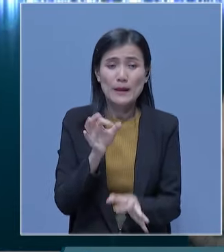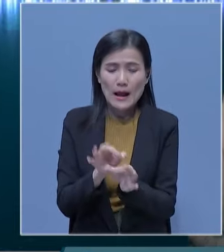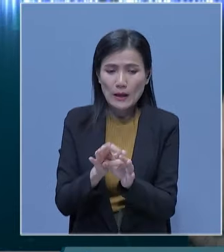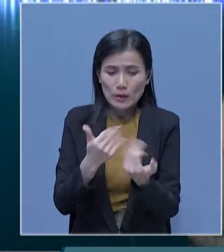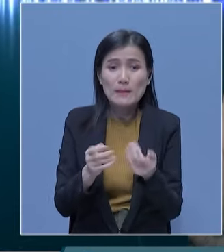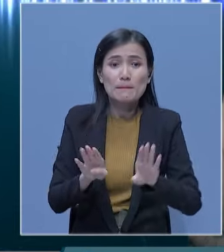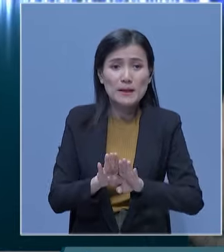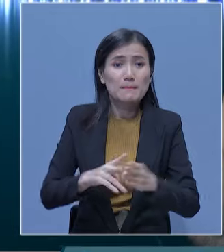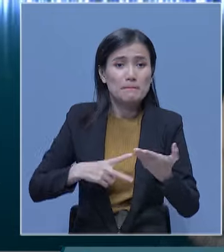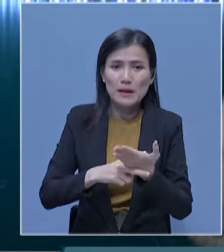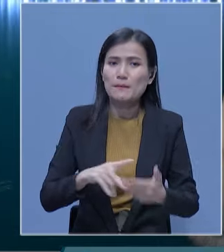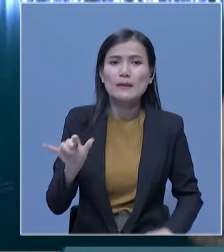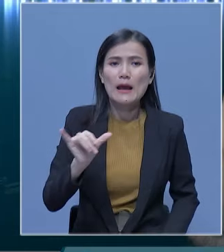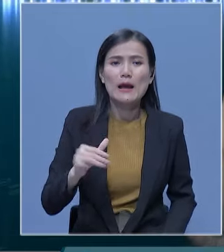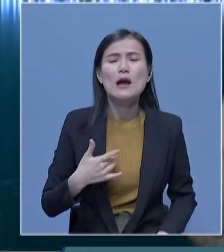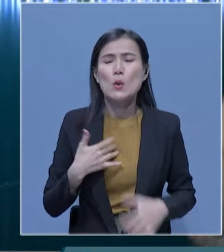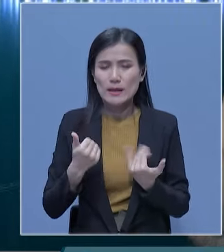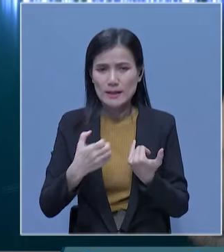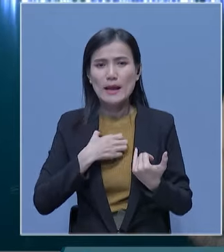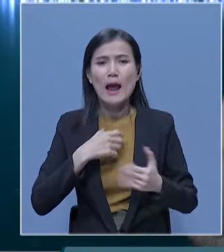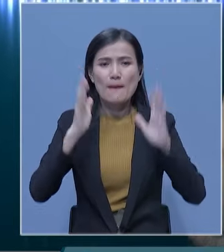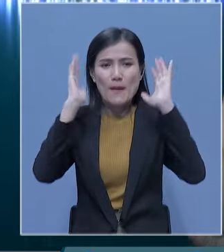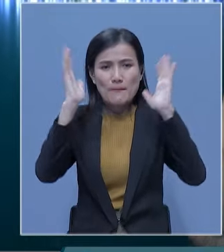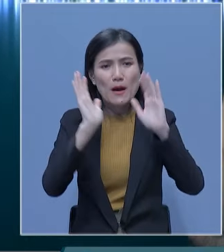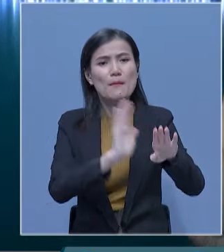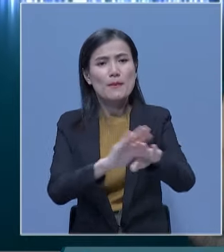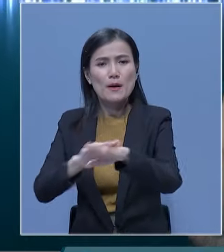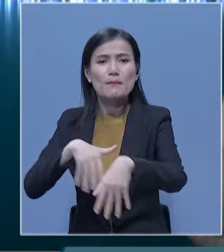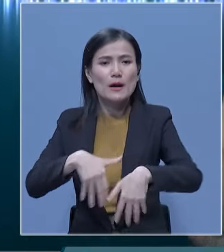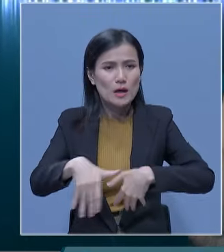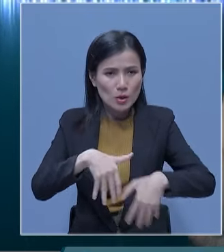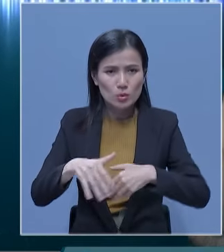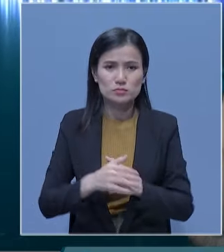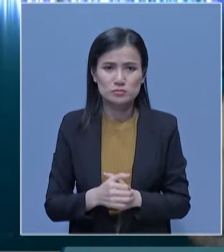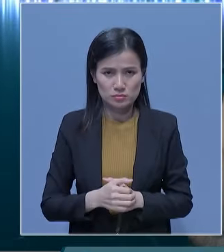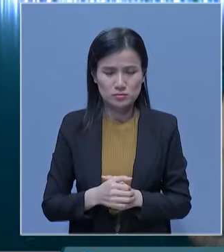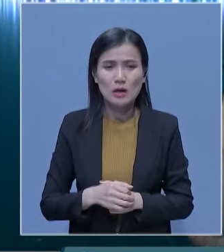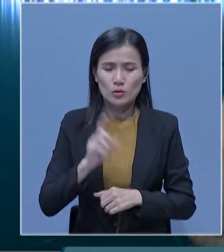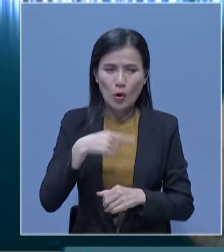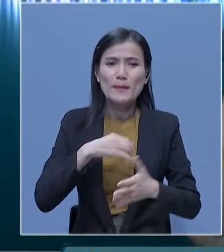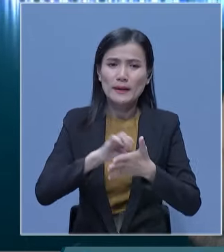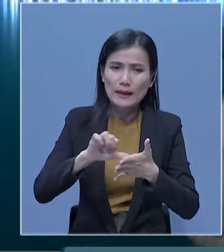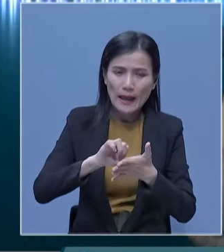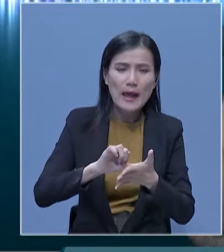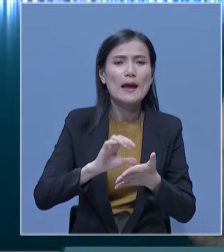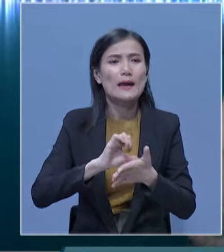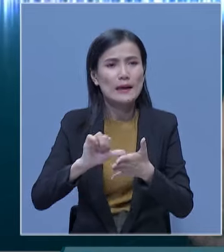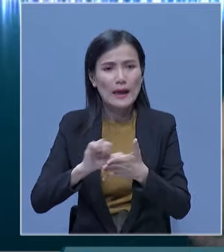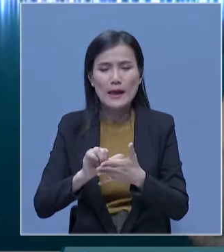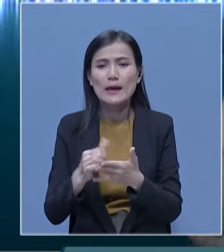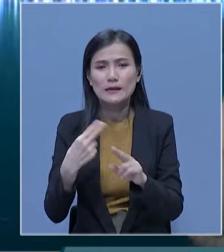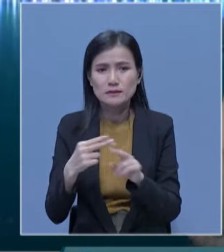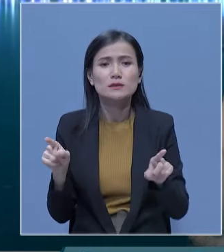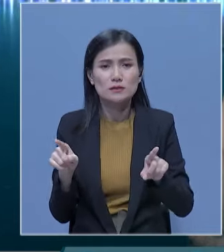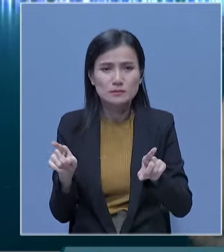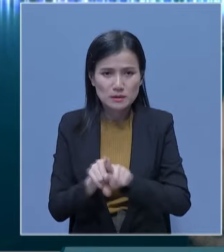เราอยากสร้างการรับรู้ให้พี่น้องประชาชนปรับข้อมูลที่ถูกต้องเราจะได้หาพวกซิมผีบัญชีม้าในระบบและทำลายใช่หมด ท่